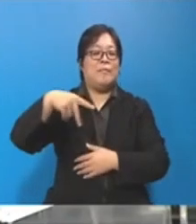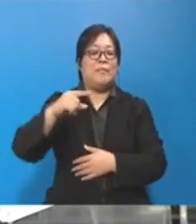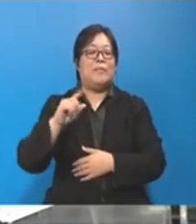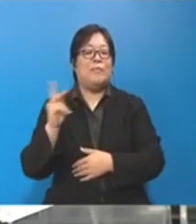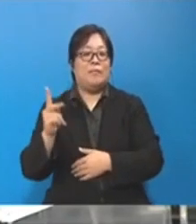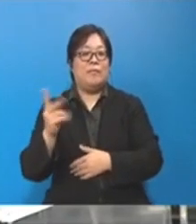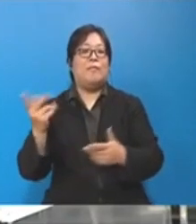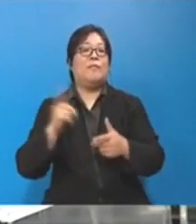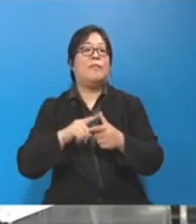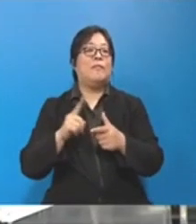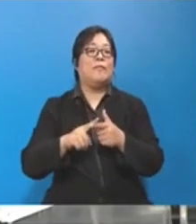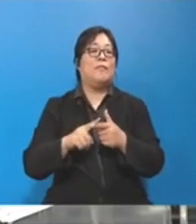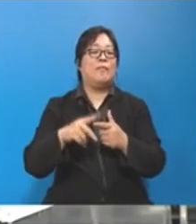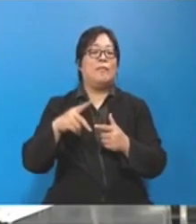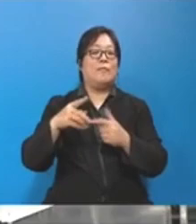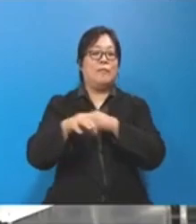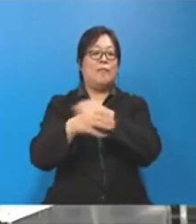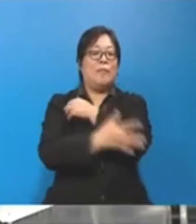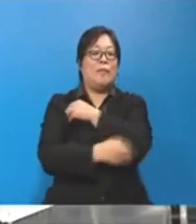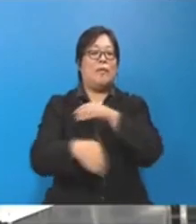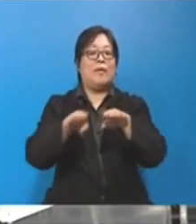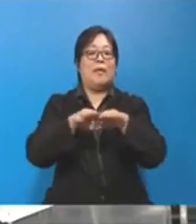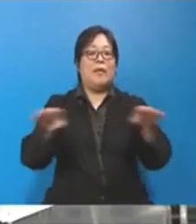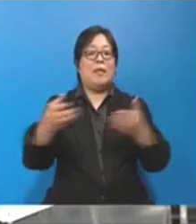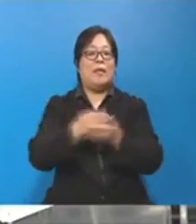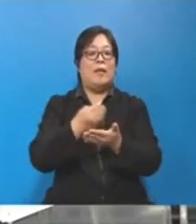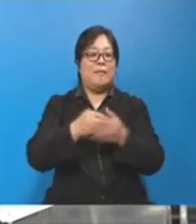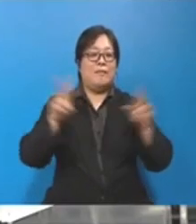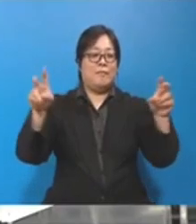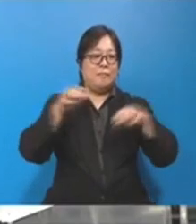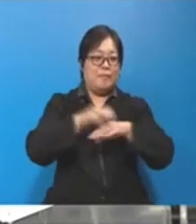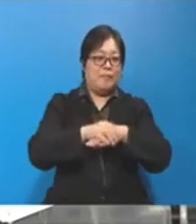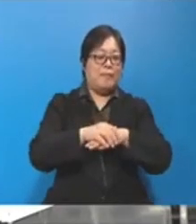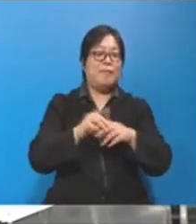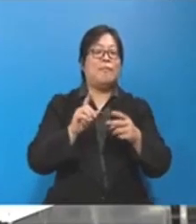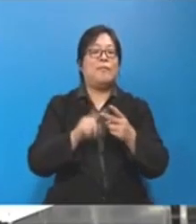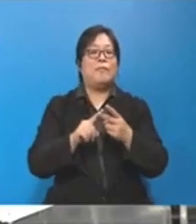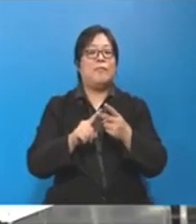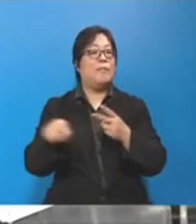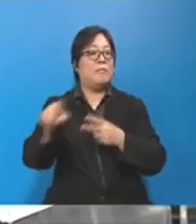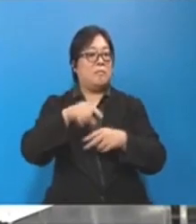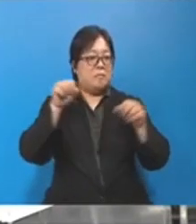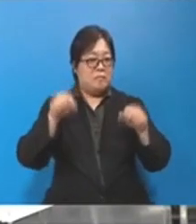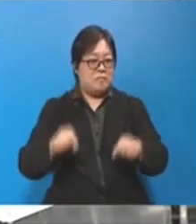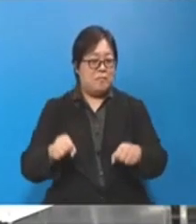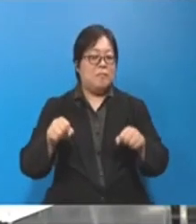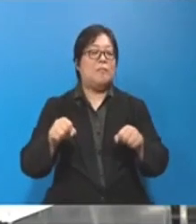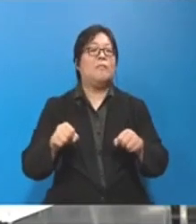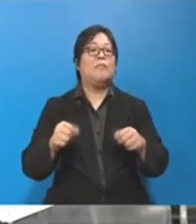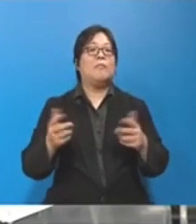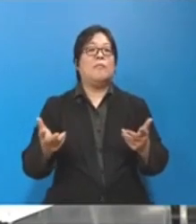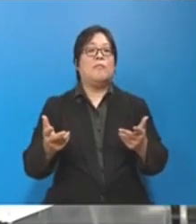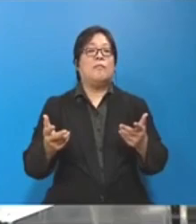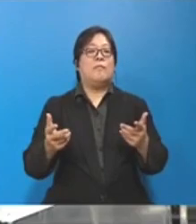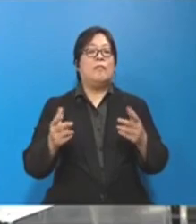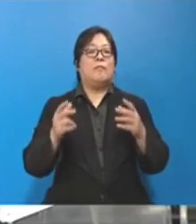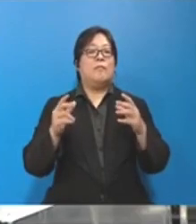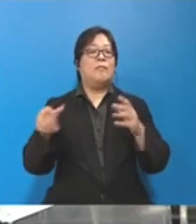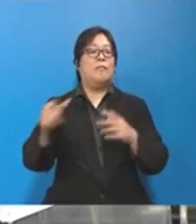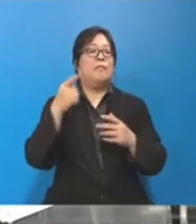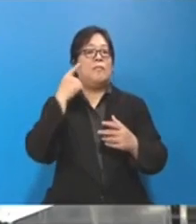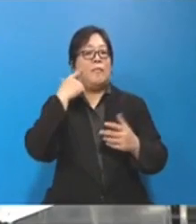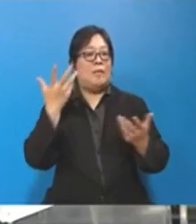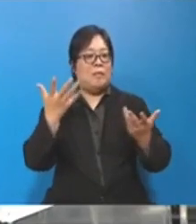ke ataupun poverty Line income dengan izin bagi penengah yaitu kemampuan ataupun median wes